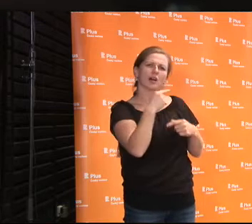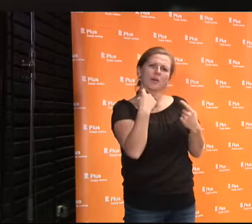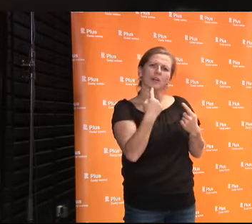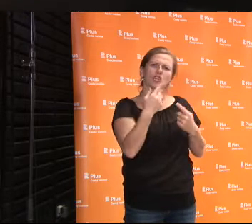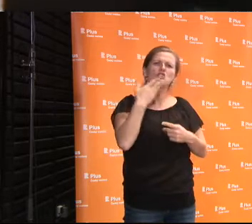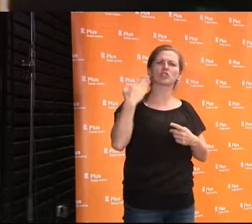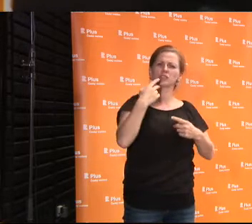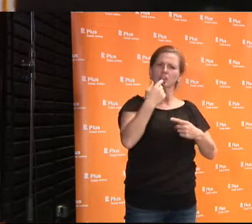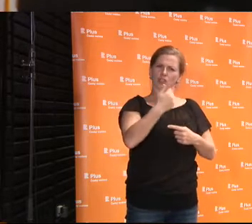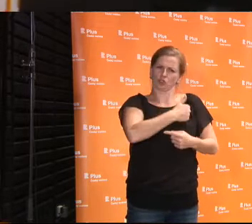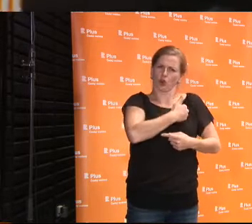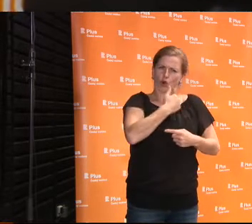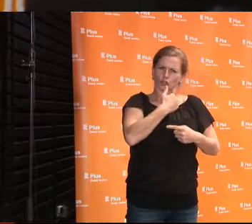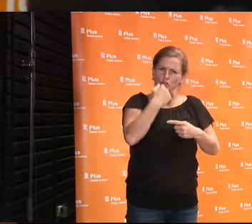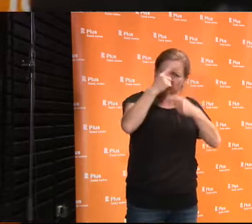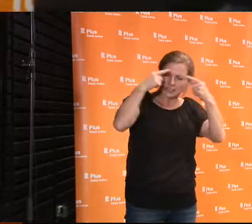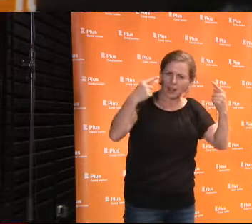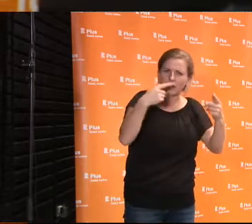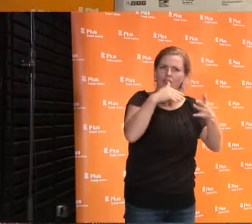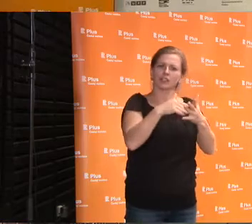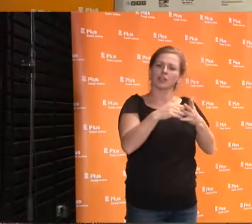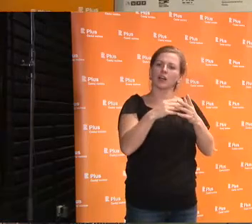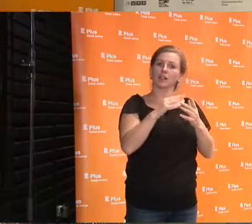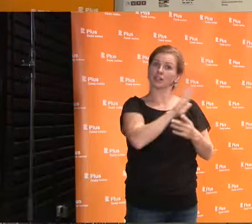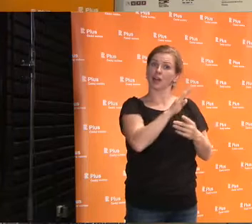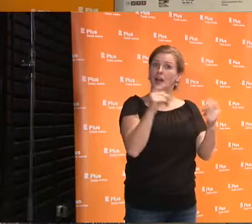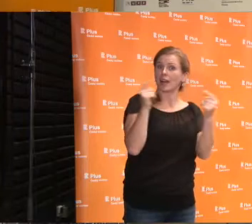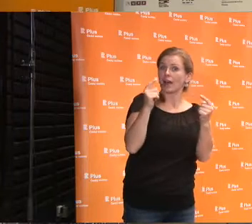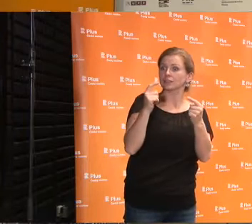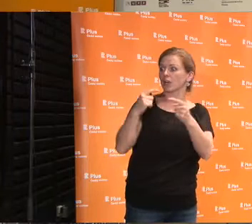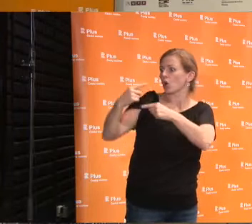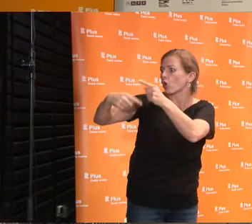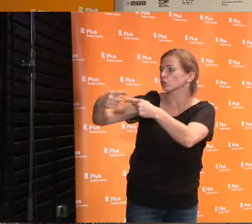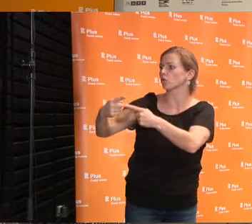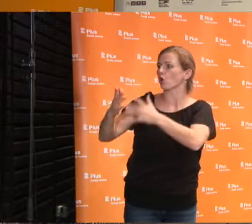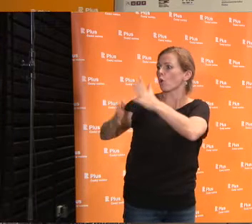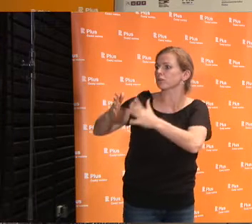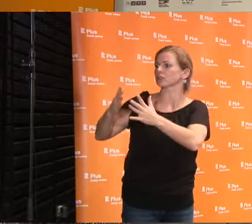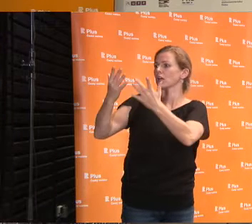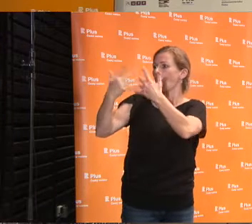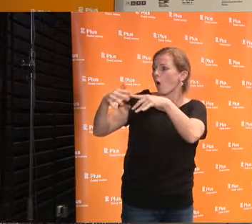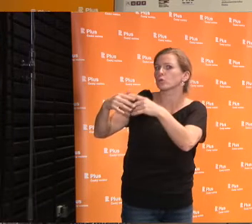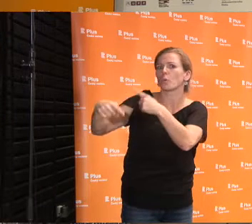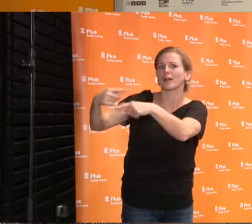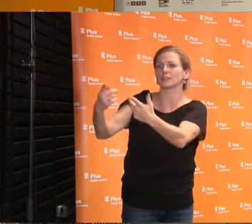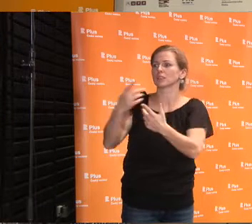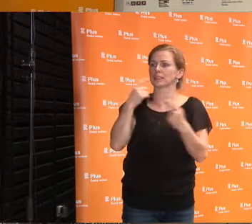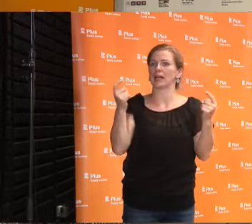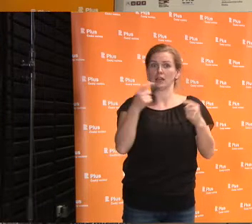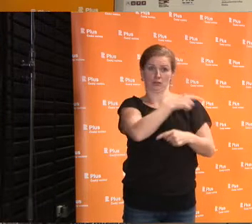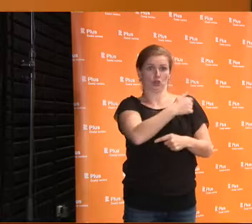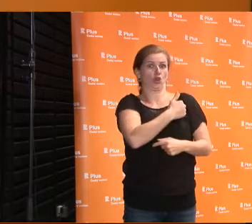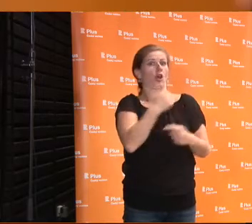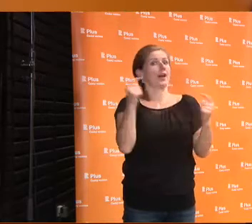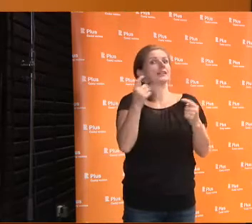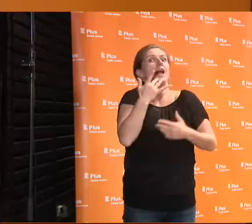školství reaguje na robotizaci, automatizaci a rozvoj umělé inteligence už dnes? Já bych ještě dovolil doplnit k